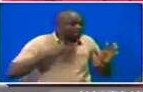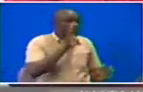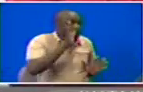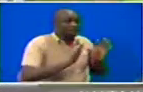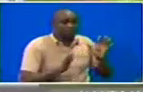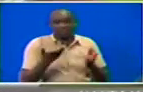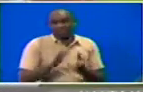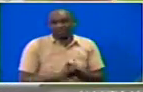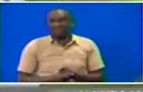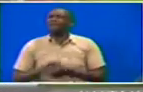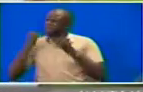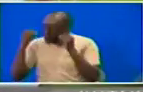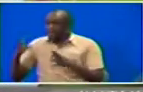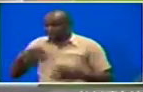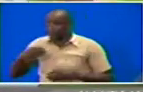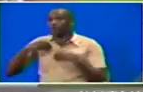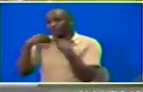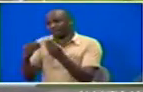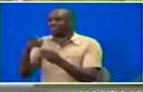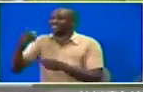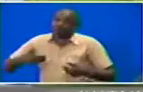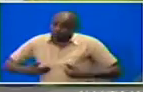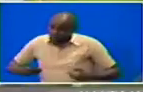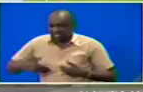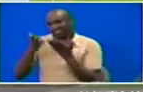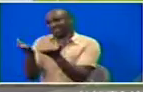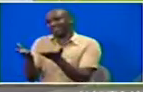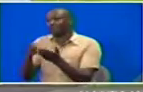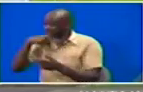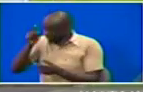Nyinyi wale ambao mnawapatia platform ni hao wa kusisimua.